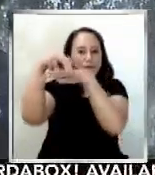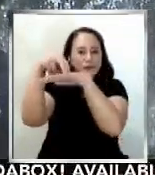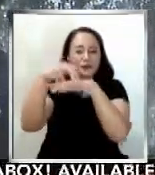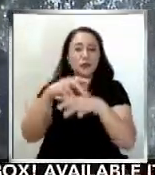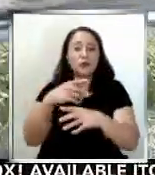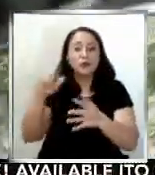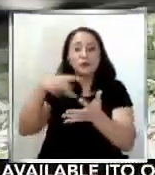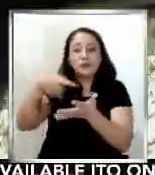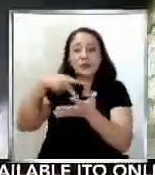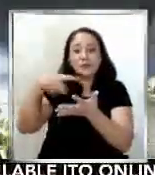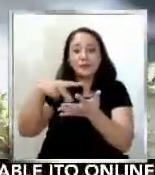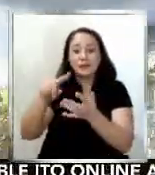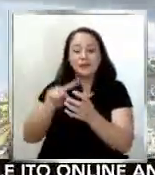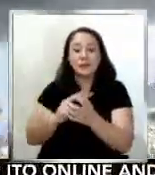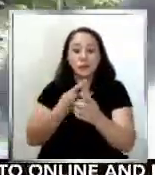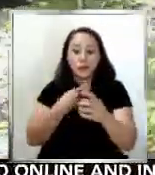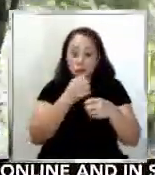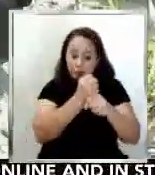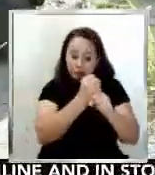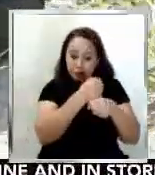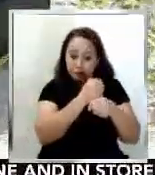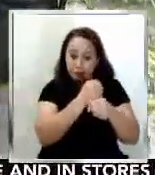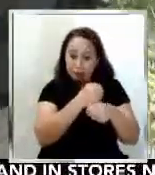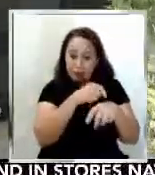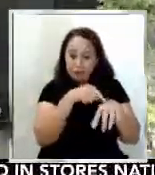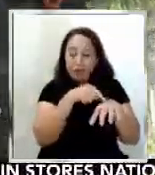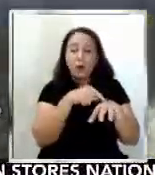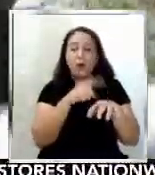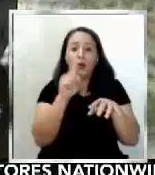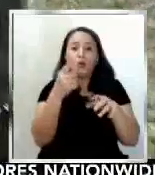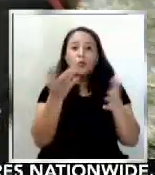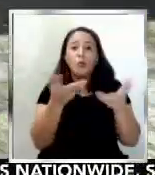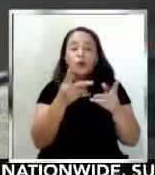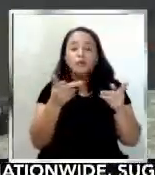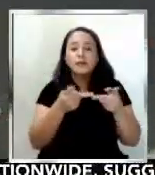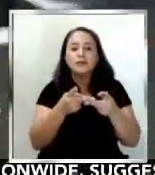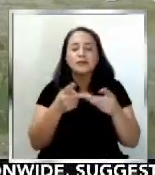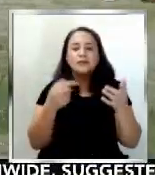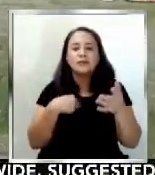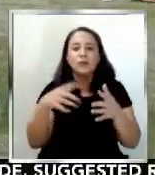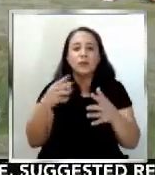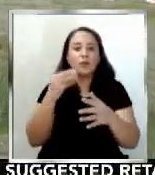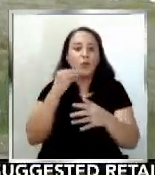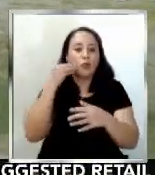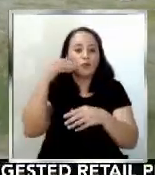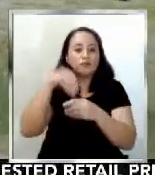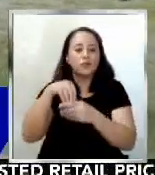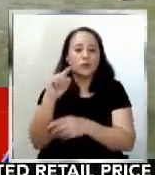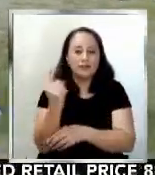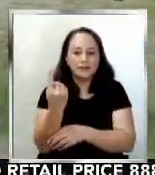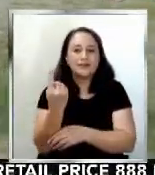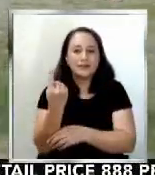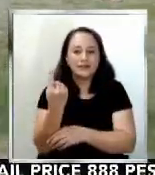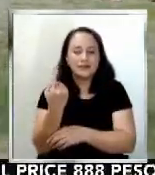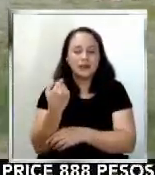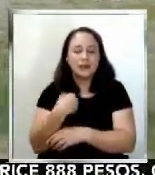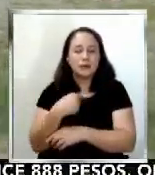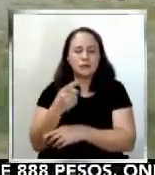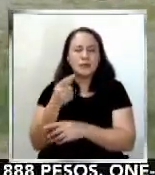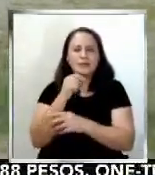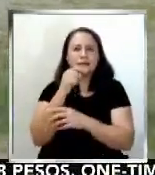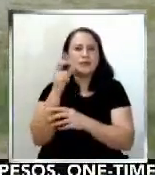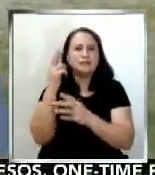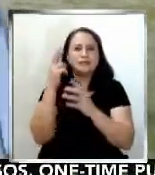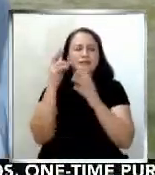bahay sinimulan ang pagbuo ng electric flying vehicle 7 taon na ang nakakaraan. Hindi ko pa masyado ma-realize kung paano sasakyan